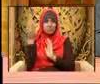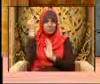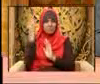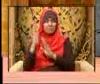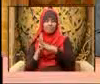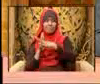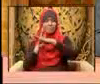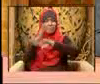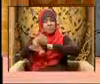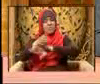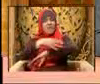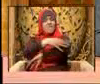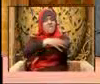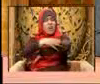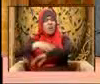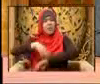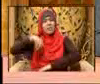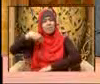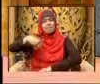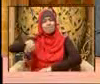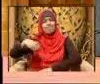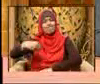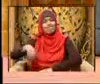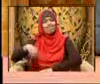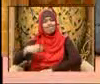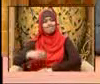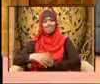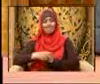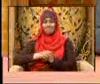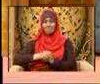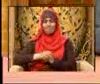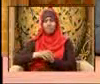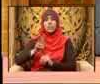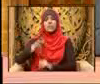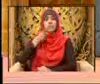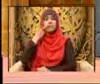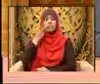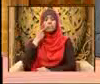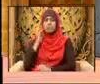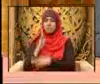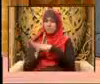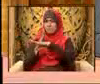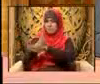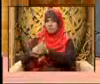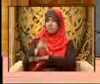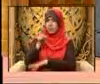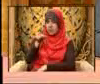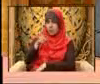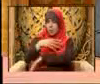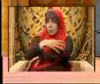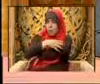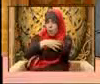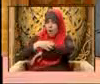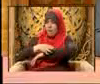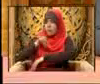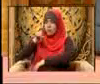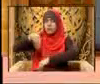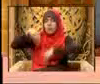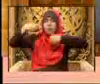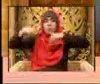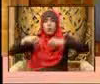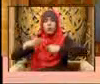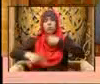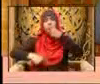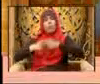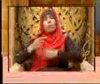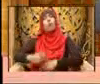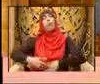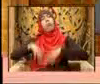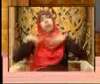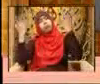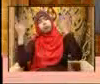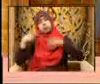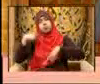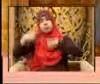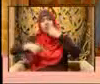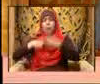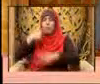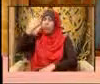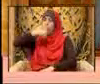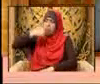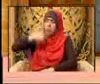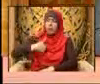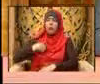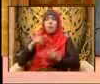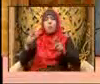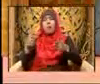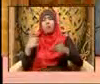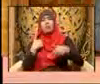هذا الإنسان الفقير المحتاج، نظر قالوا طبعا أنت محتاج ودائما تشكو وديما دائما ما تشكي وتبكي وما